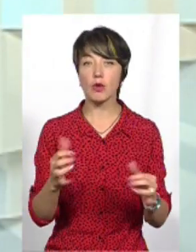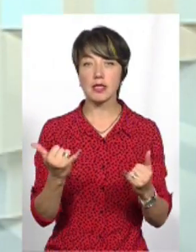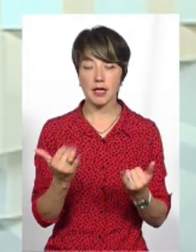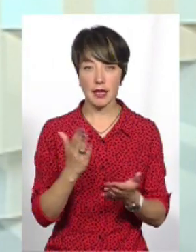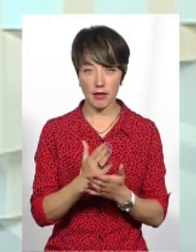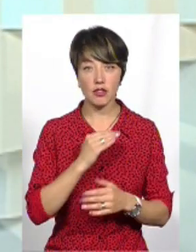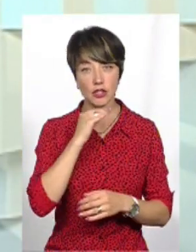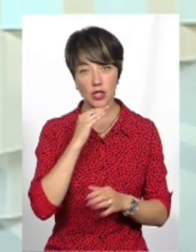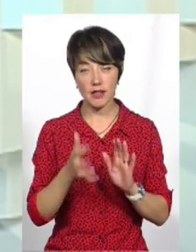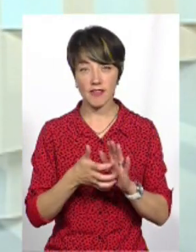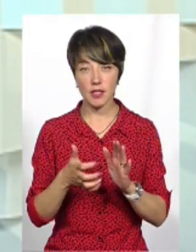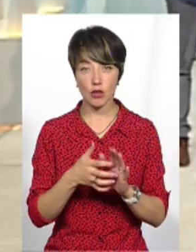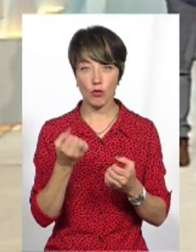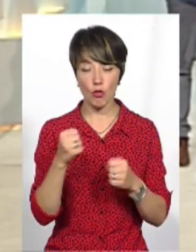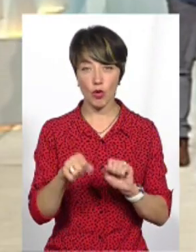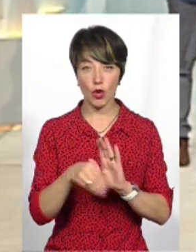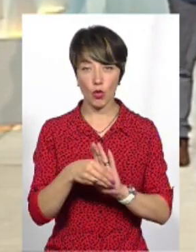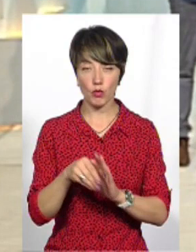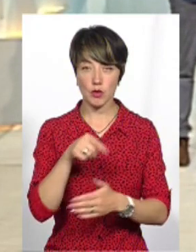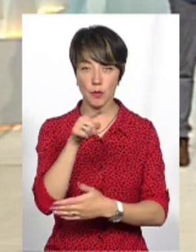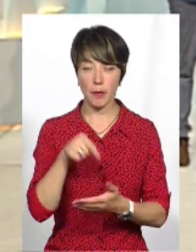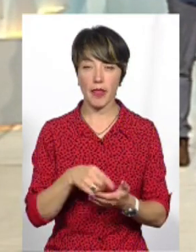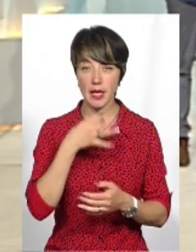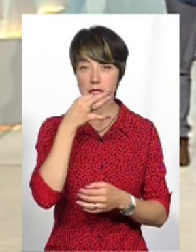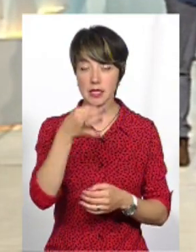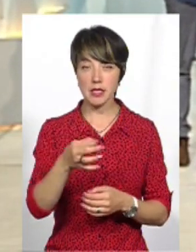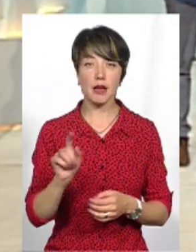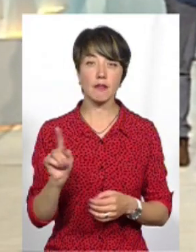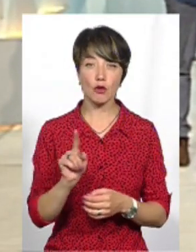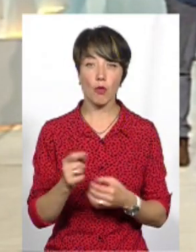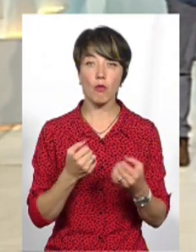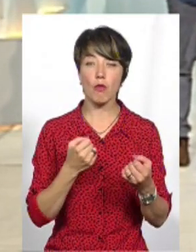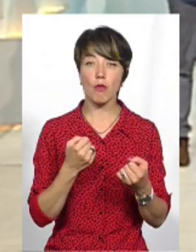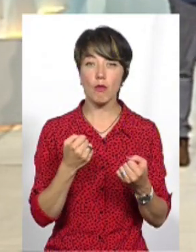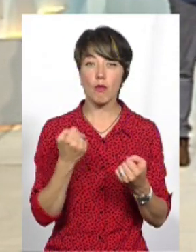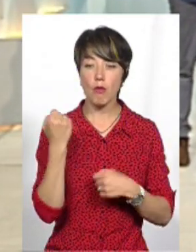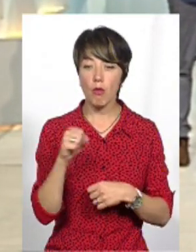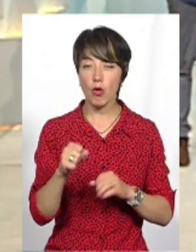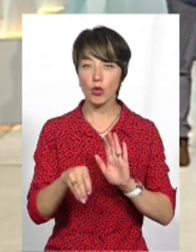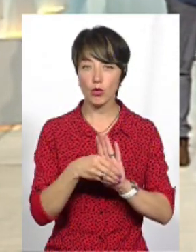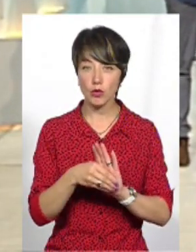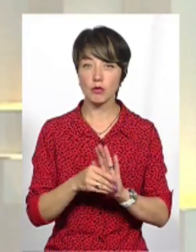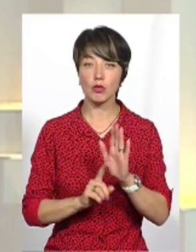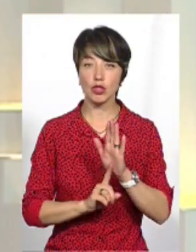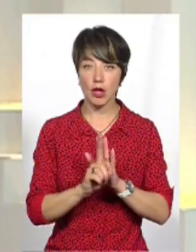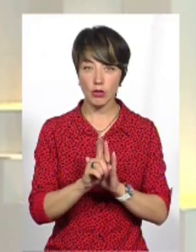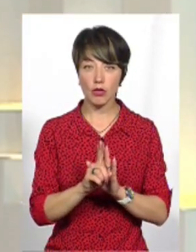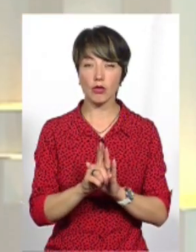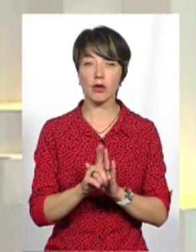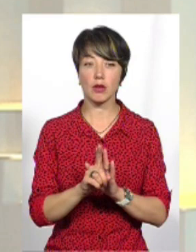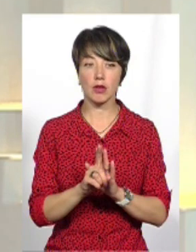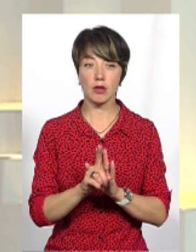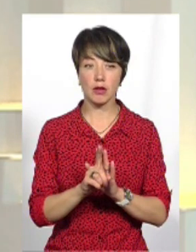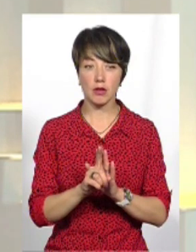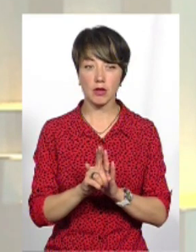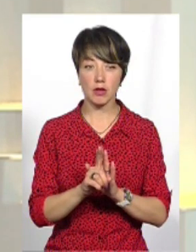є, вистачає чи не вистачає для того, щоб побороти корупцію? Ну, я ж тільки що сказав, що побороти корупцію спочатку вложився в законах з корупції. Тобто